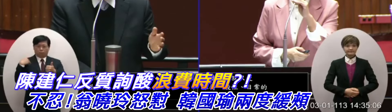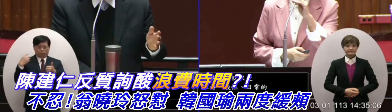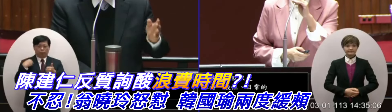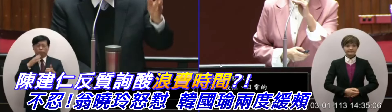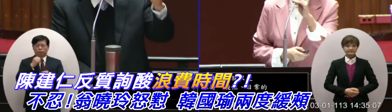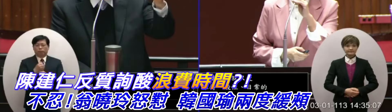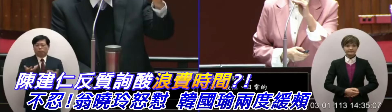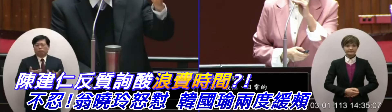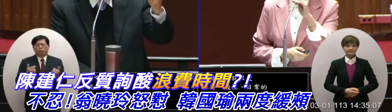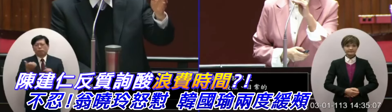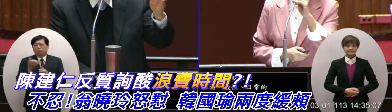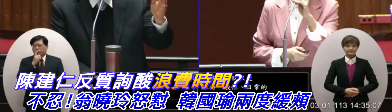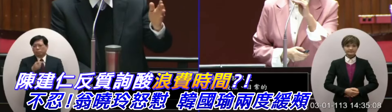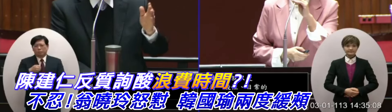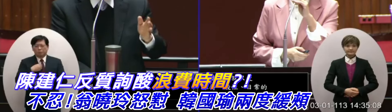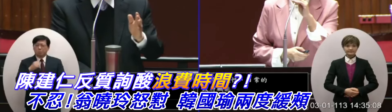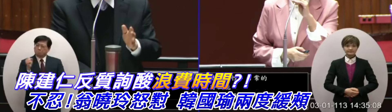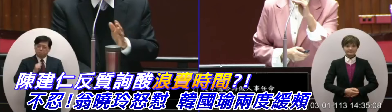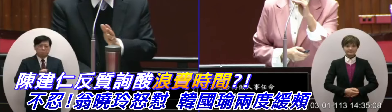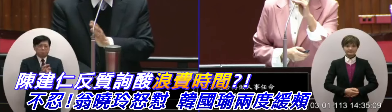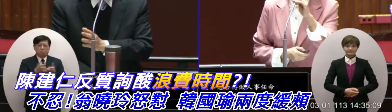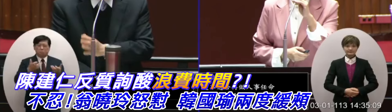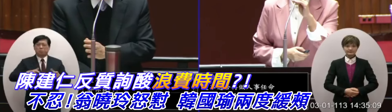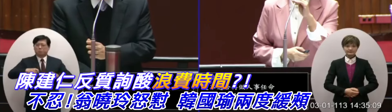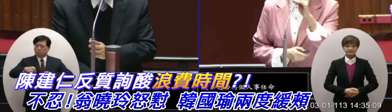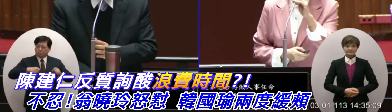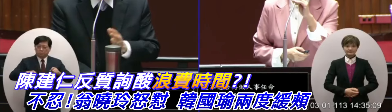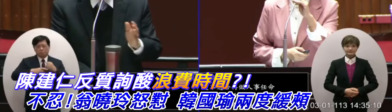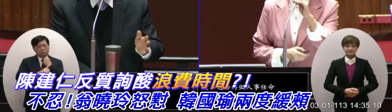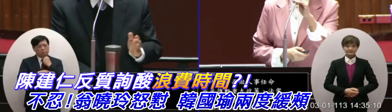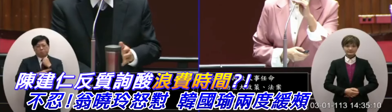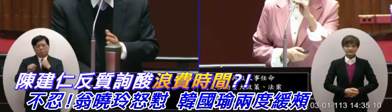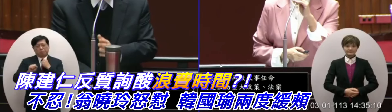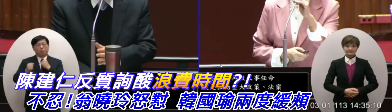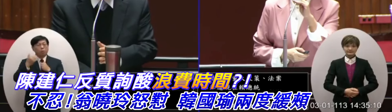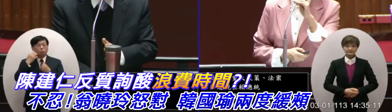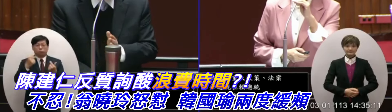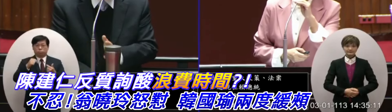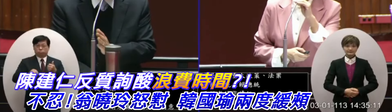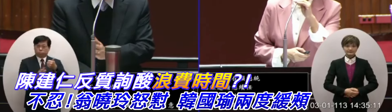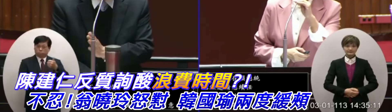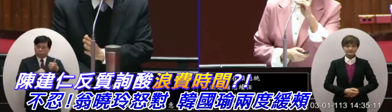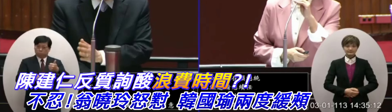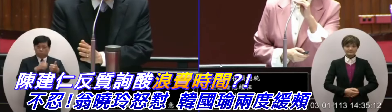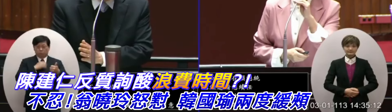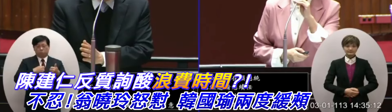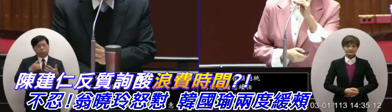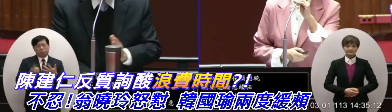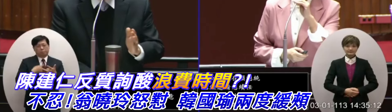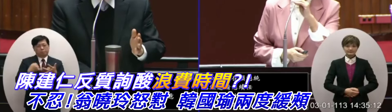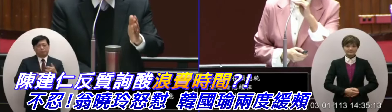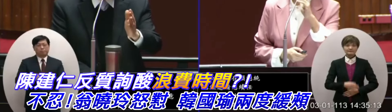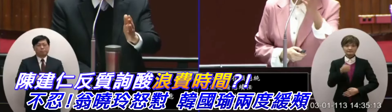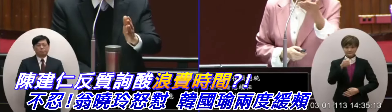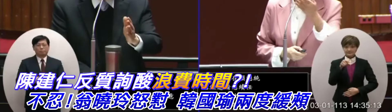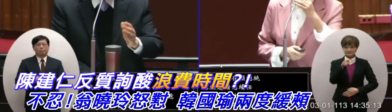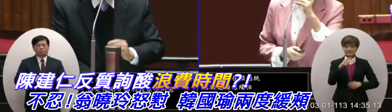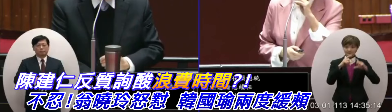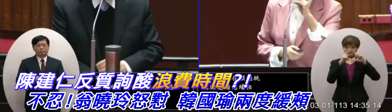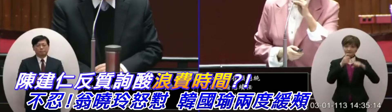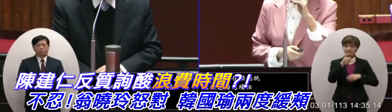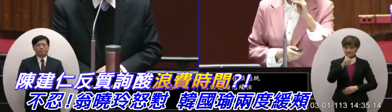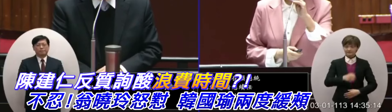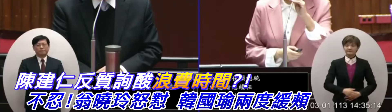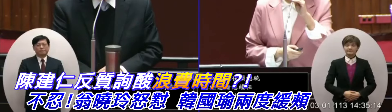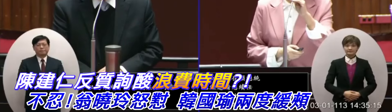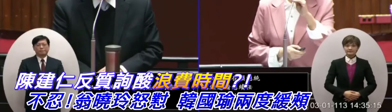要做事，不是像你这样讲的不能推动重大政策跟法案。如果这样，这个内阁就是失职的内阁。 好，谢谢您的回答，谢谢